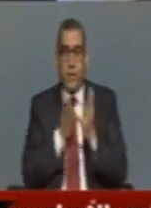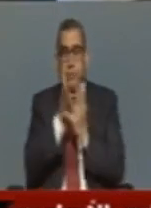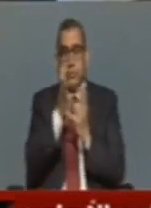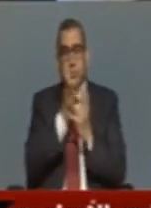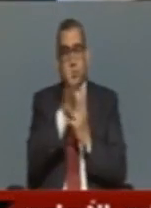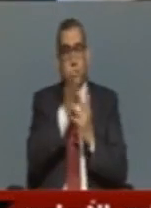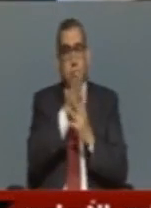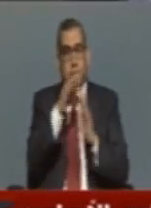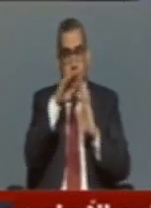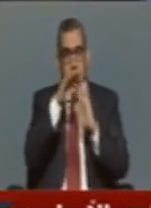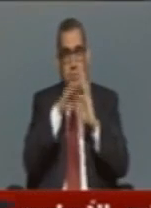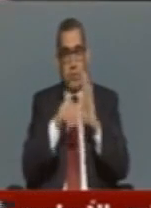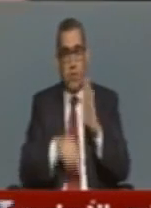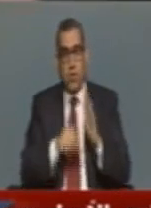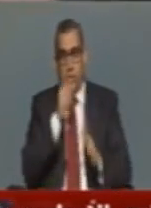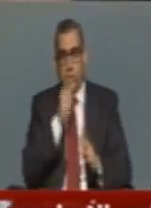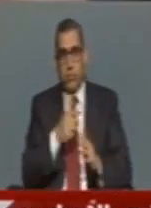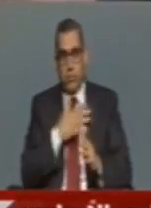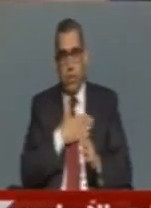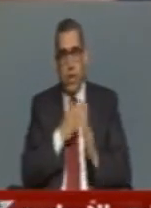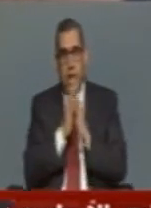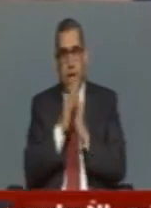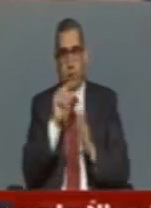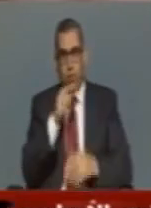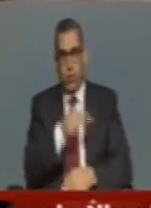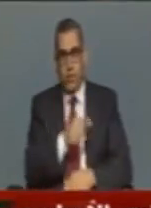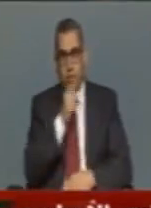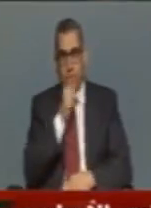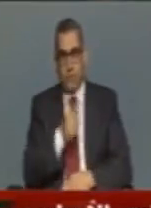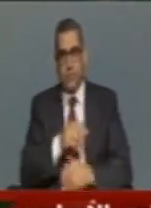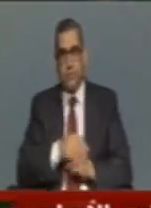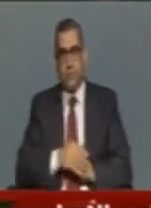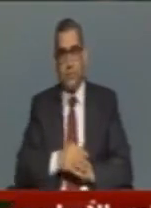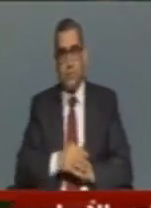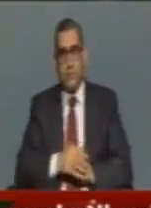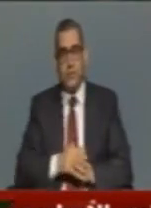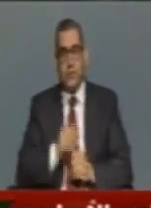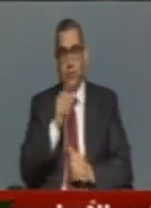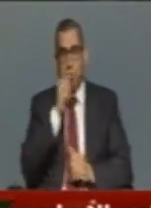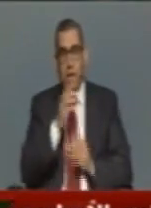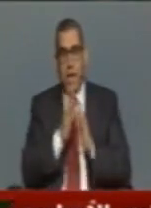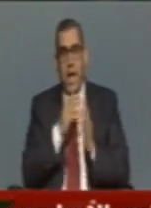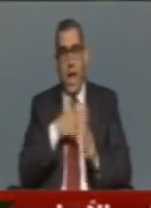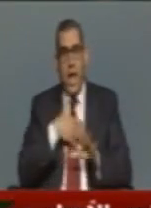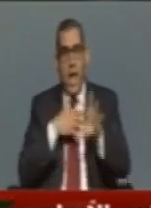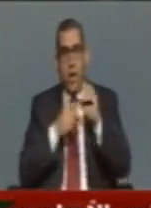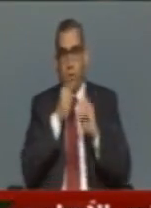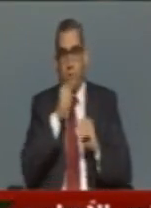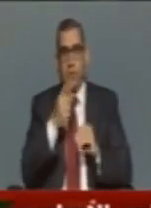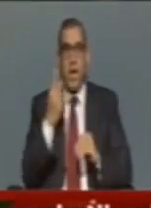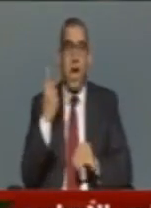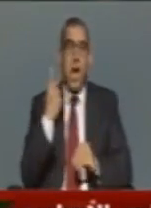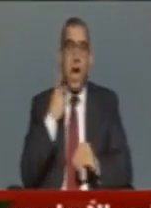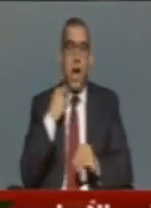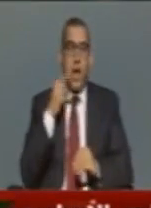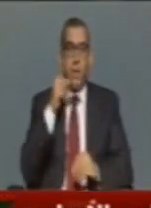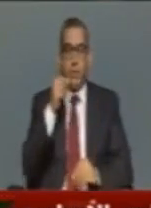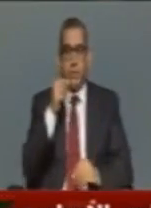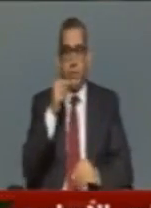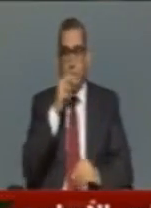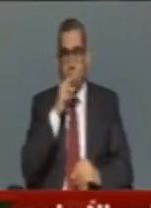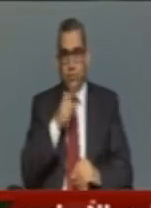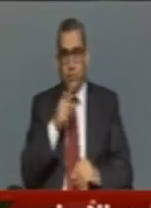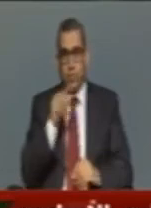أنا دايما معلش يا دكتور أنا هتدخل. اتفضل يا فندم. أنا عايز أقول إيه، يمكن الأرقام اللي بيقولها